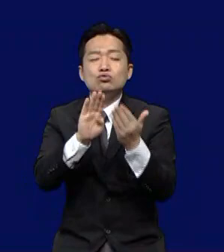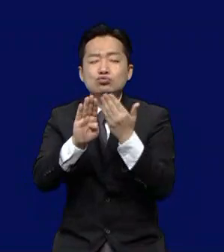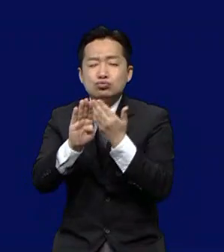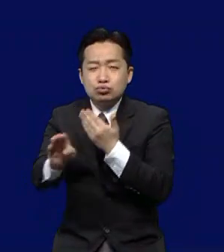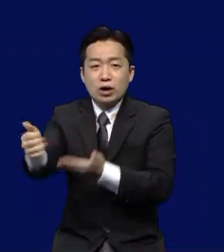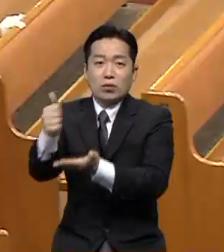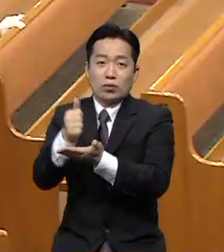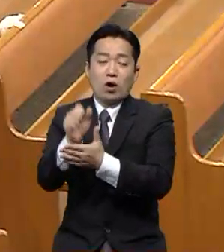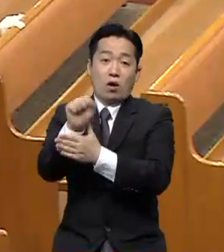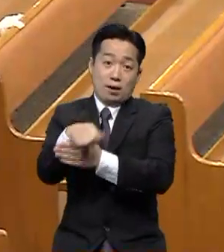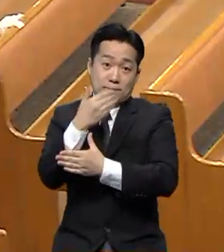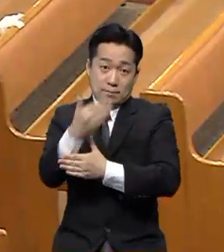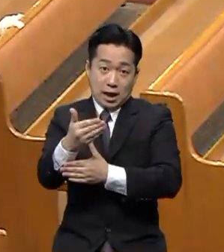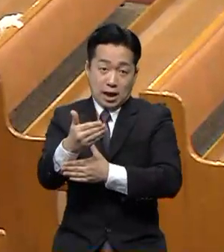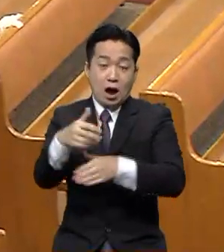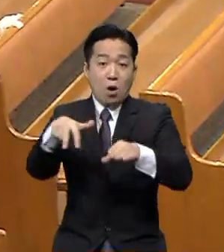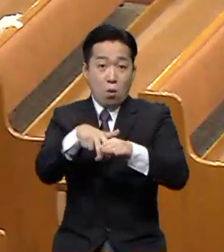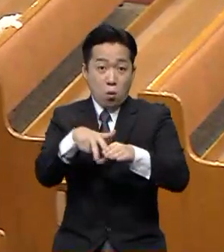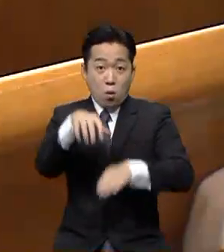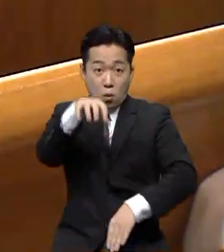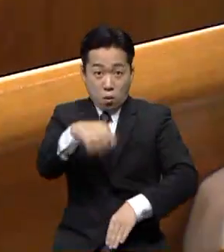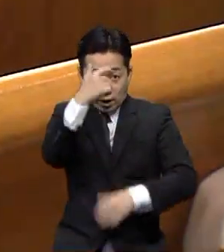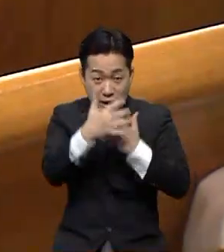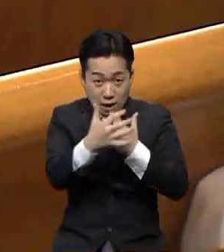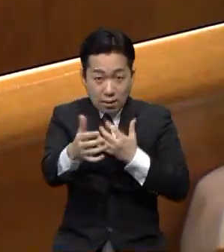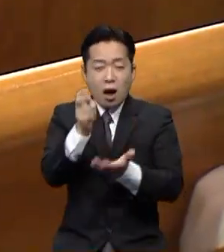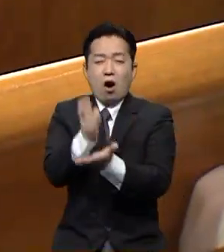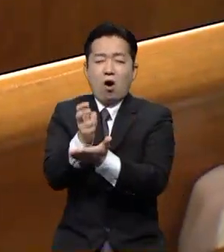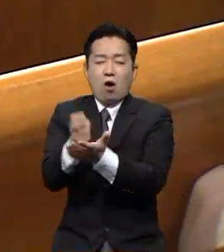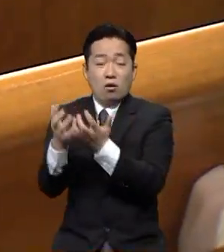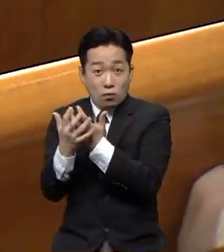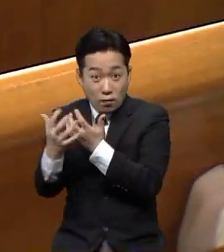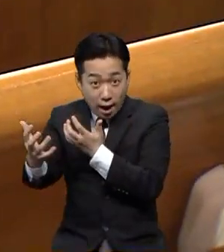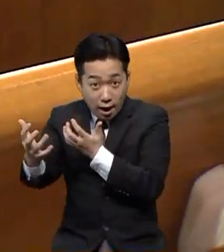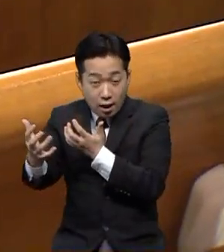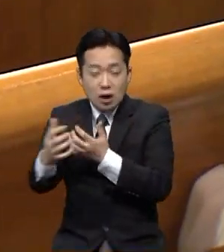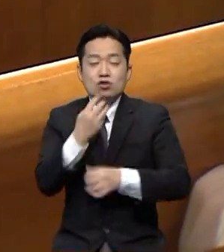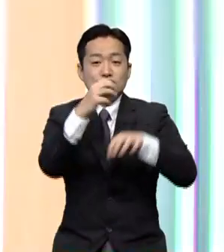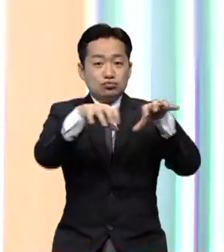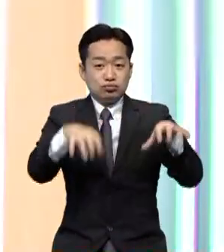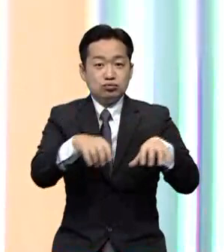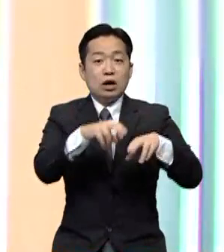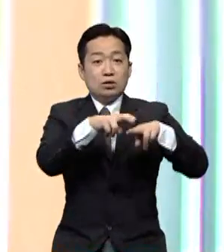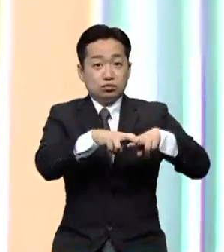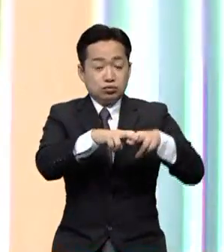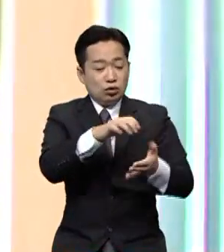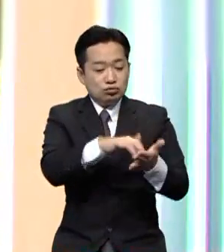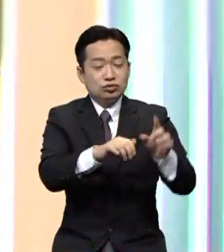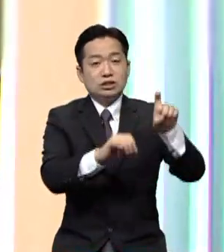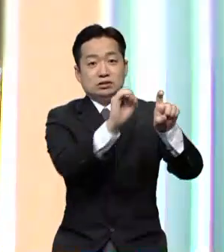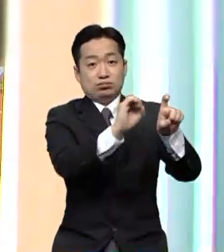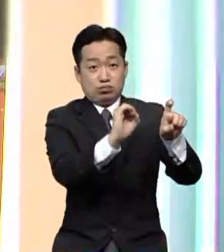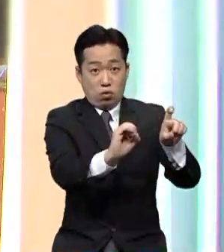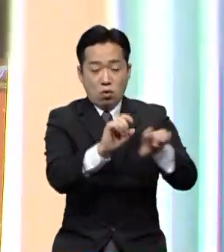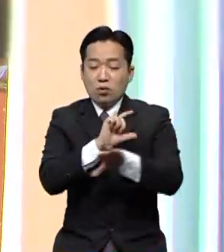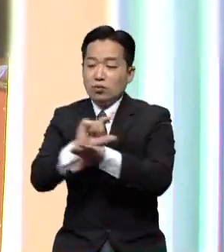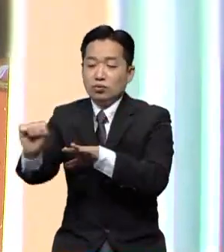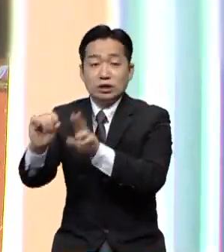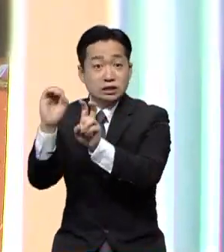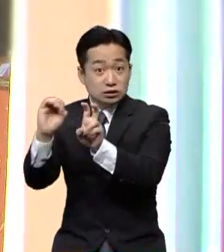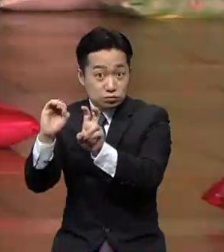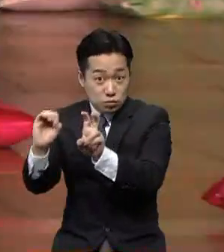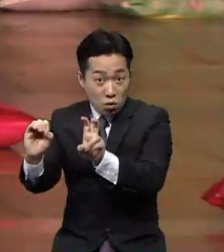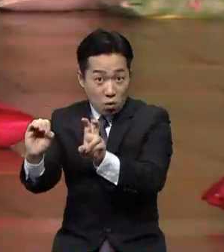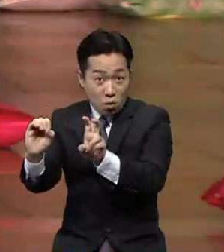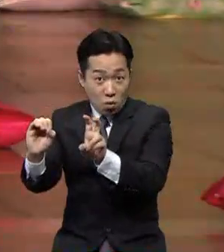있습니다. 종교시설 정규 예배나 법회는 수도권은 좌석수의 10%, 비수도권은